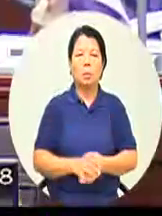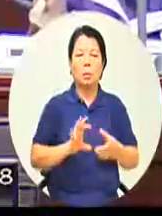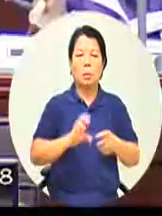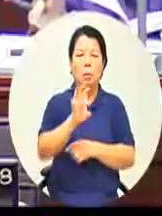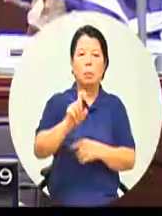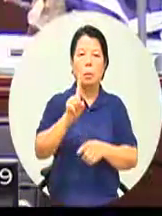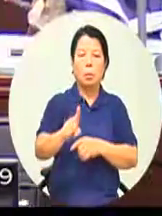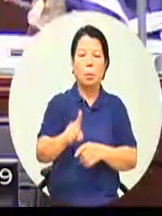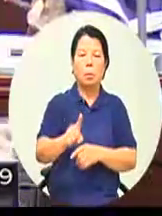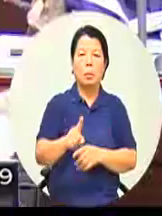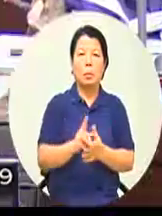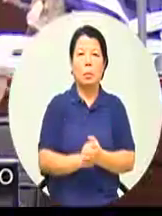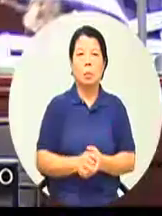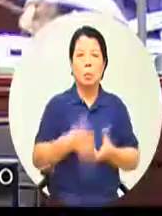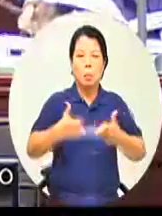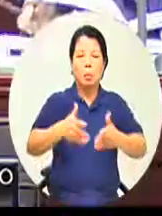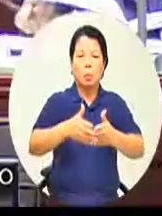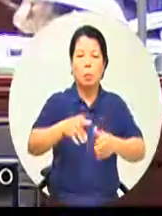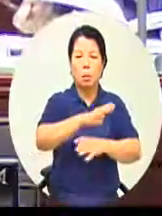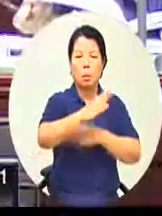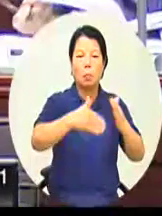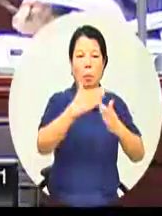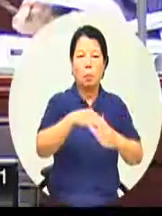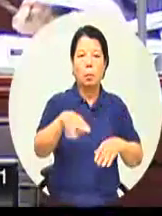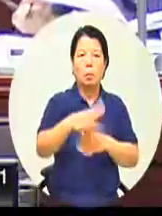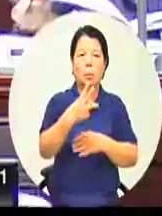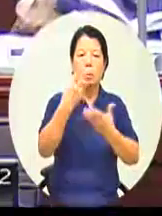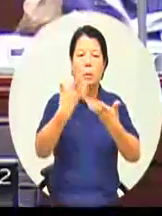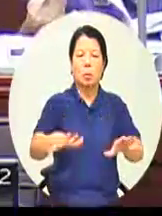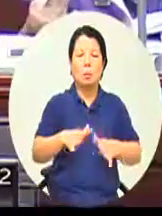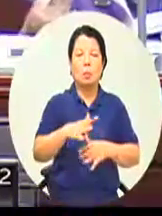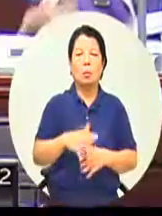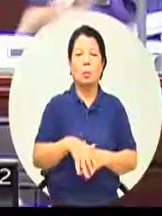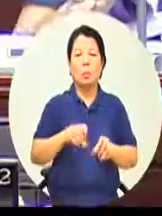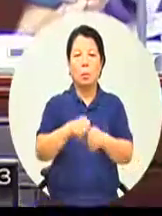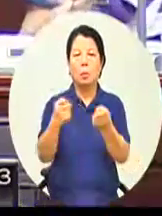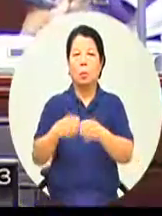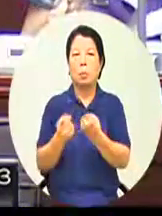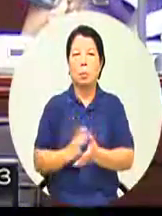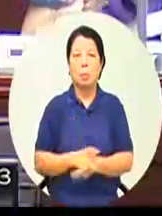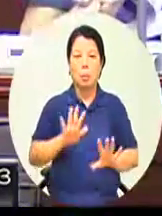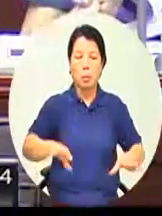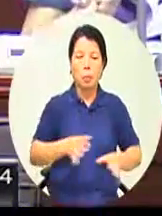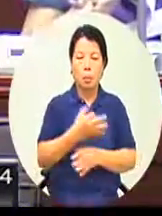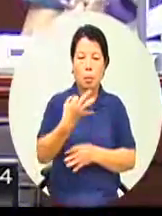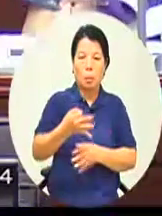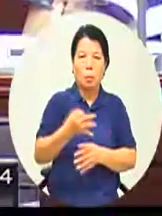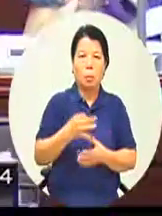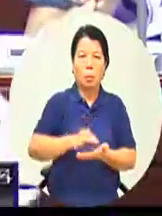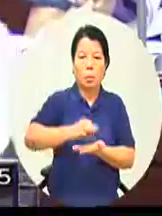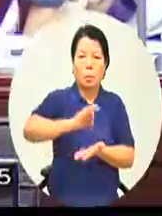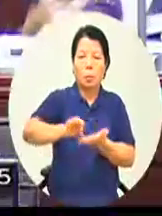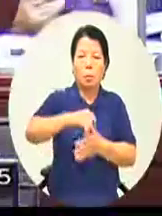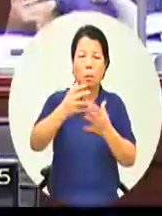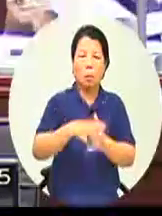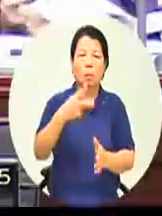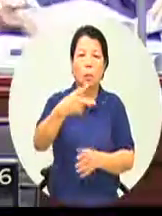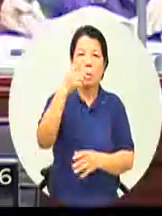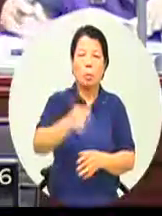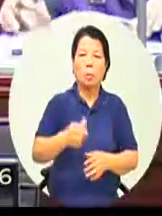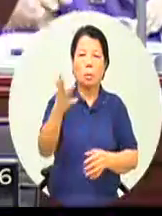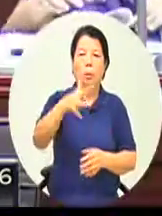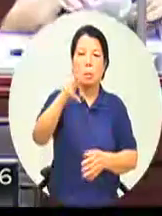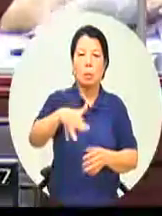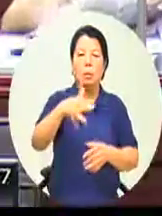来仅见的，有334个学校受损。那总体的那个经费呢，其实达到